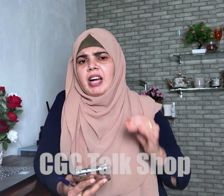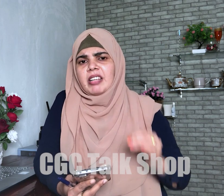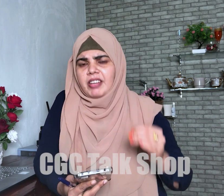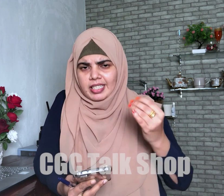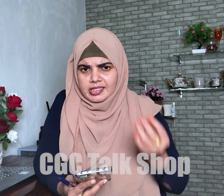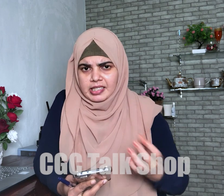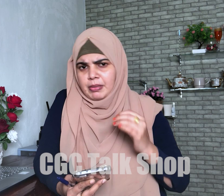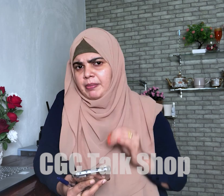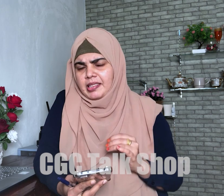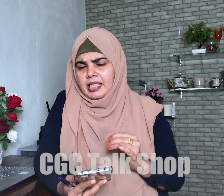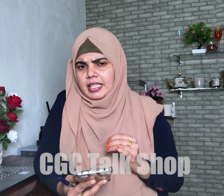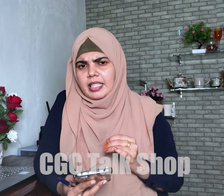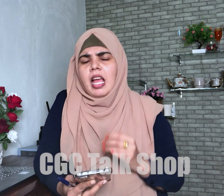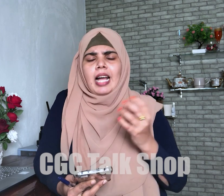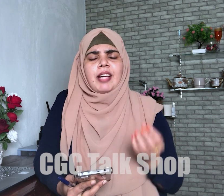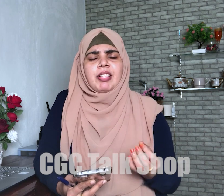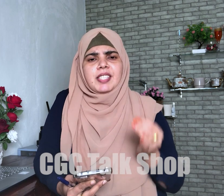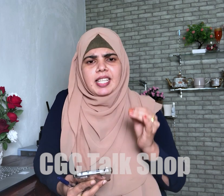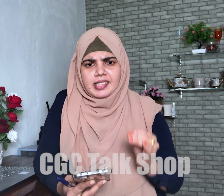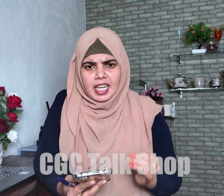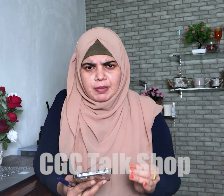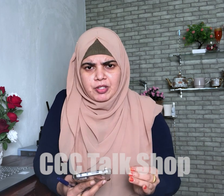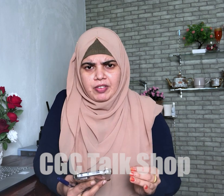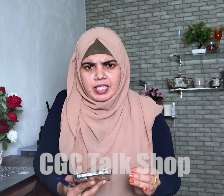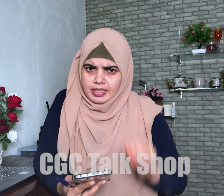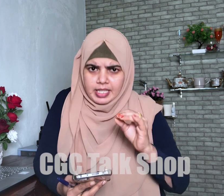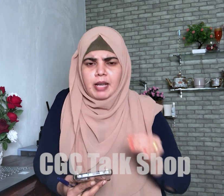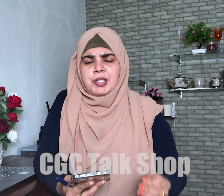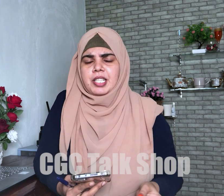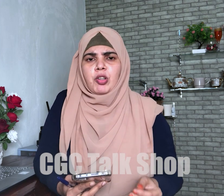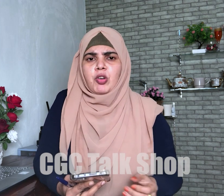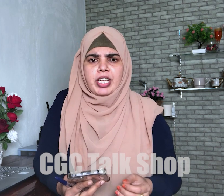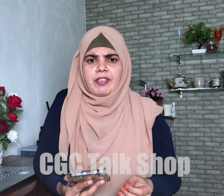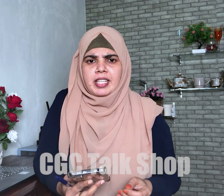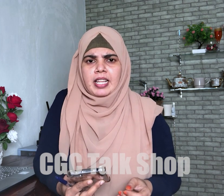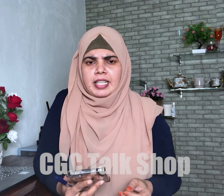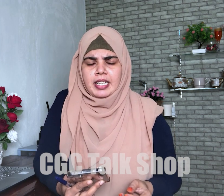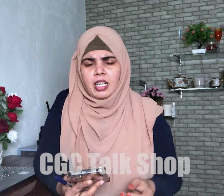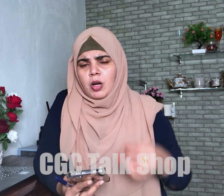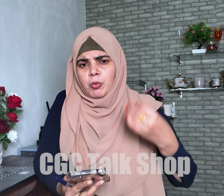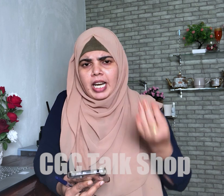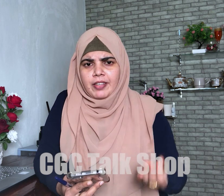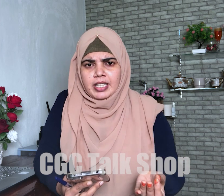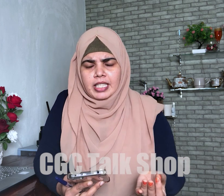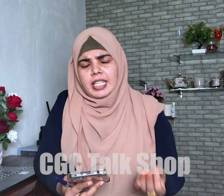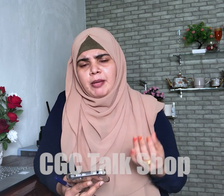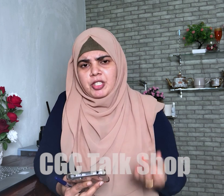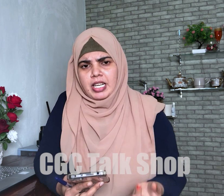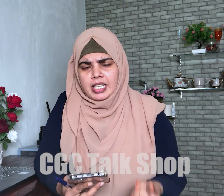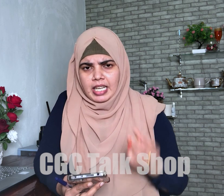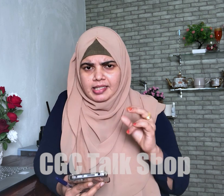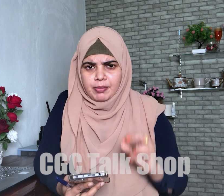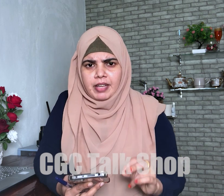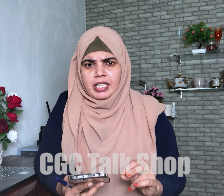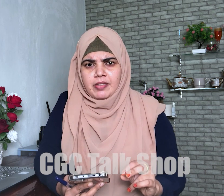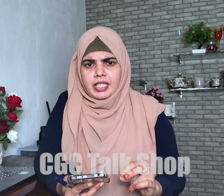முஸ்லிம் விவாகரத்து சட்டம் பத்தி பேசியிருந்தாரு. அதாவது விஜயதாச ராஜபக்ஷ அவர்கள் நீதியமைச்சர் கிட்ட ஒரு கோரிக்கை விடுத்திருந்தார். என்னன்னா முன்னாடி வந்து நீதியமைச்சராக